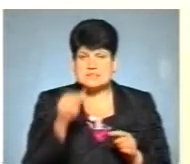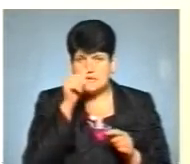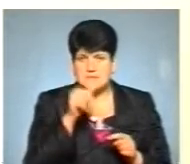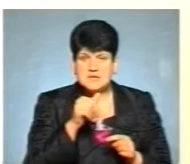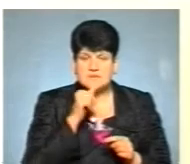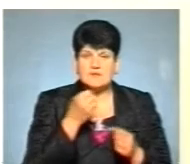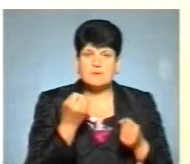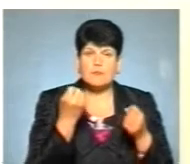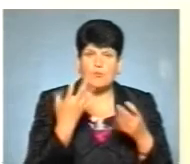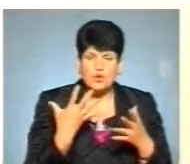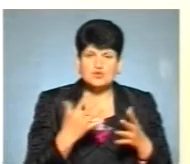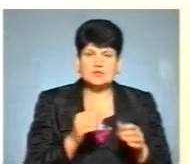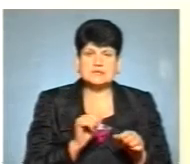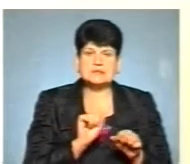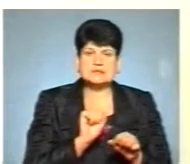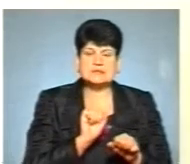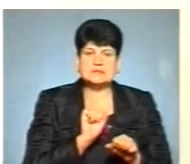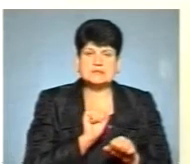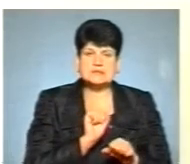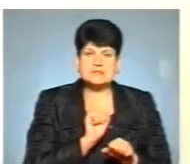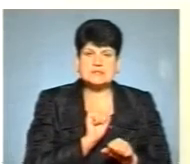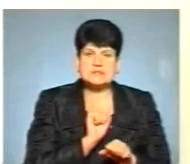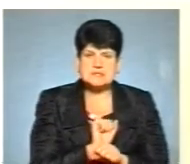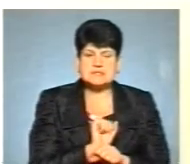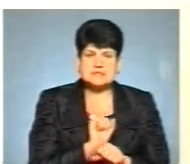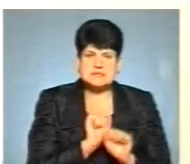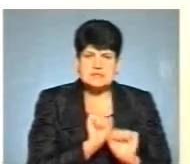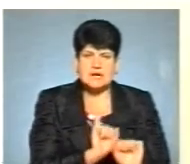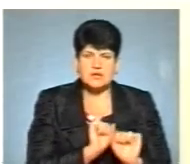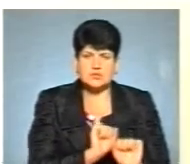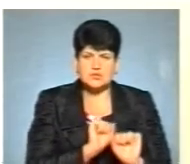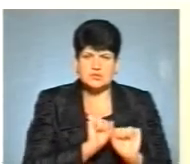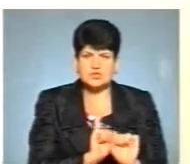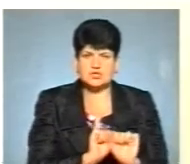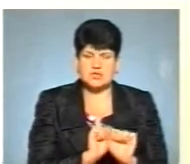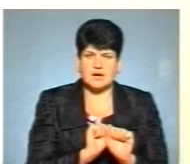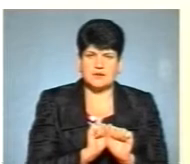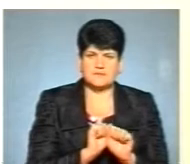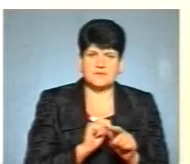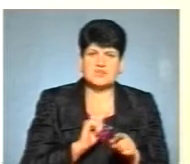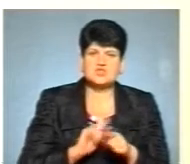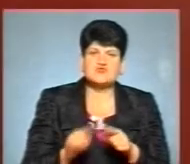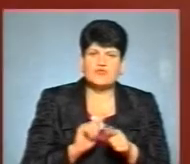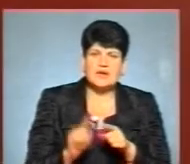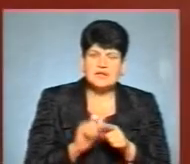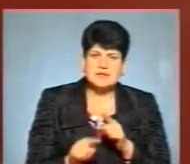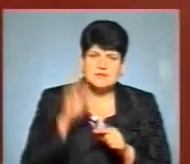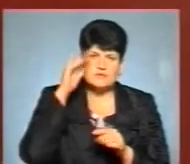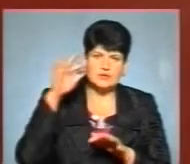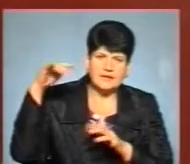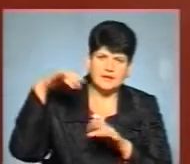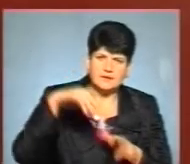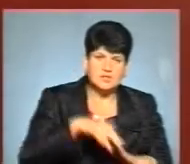Він просто стримує інтенсивність скиду води згори, розумієте? Тобто більше